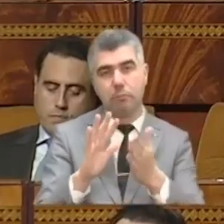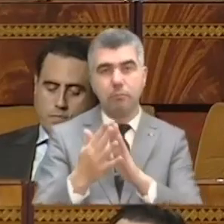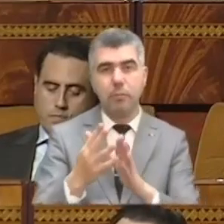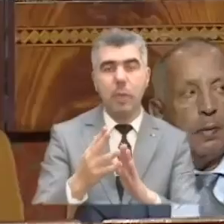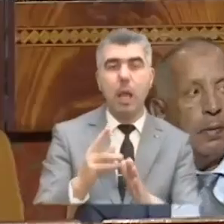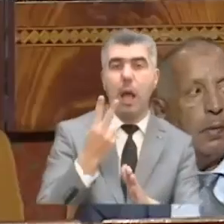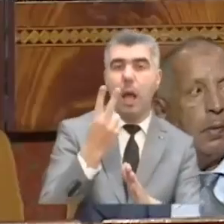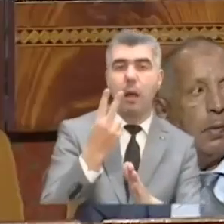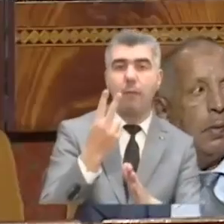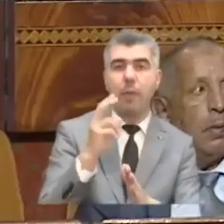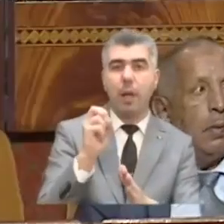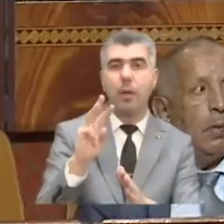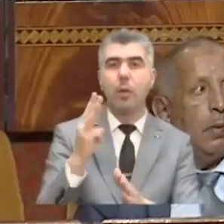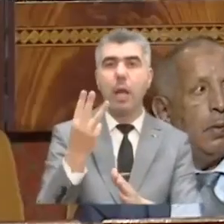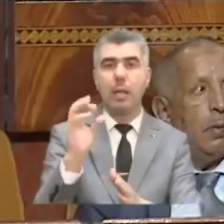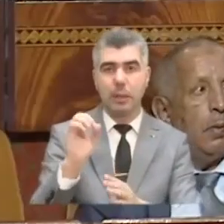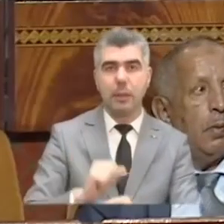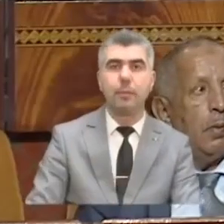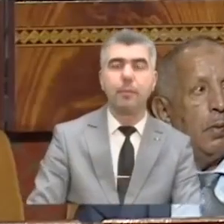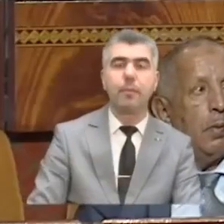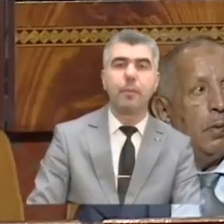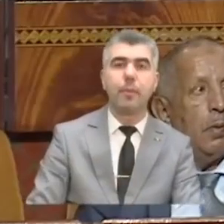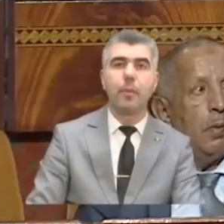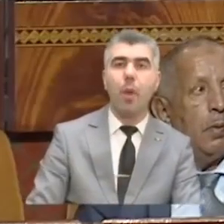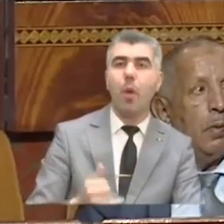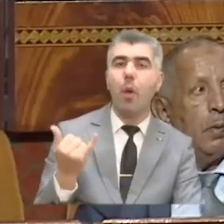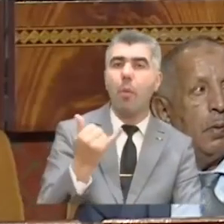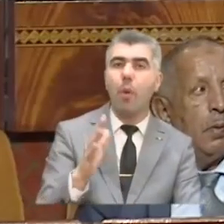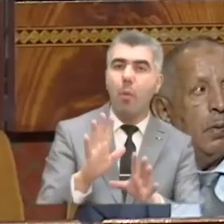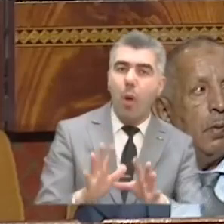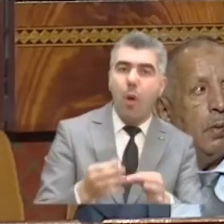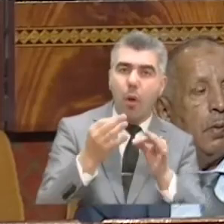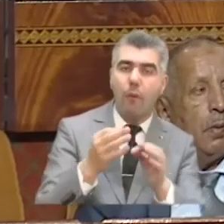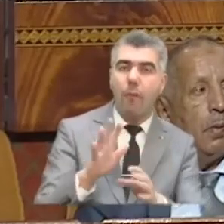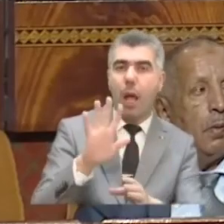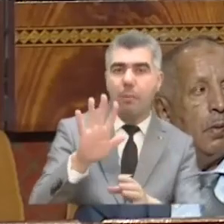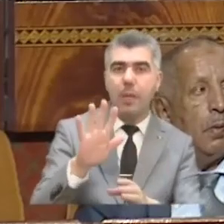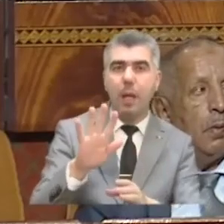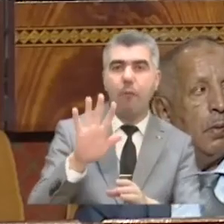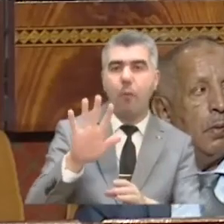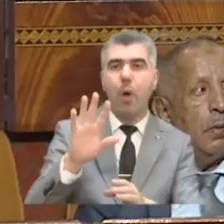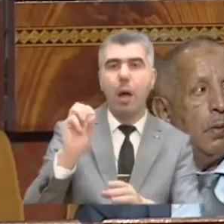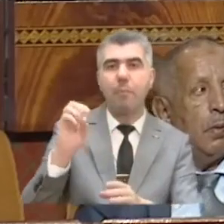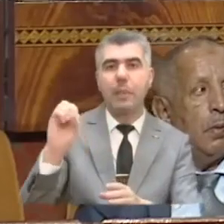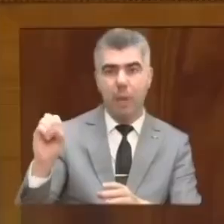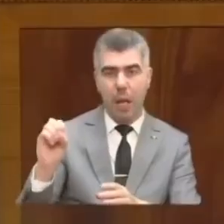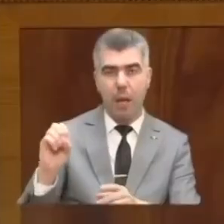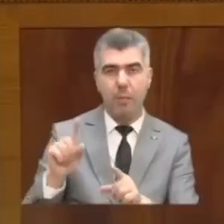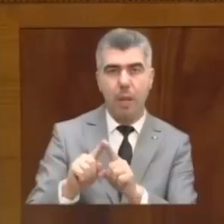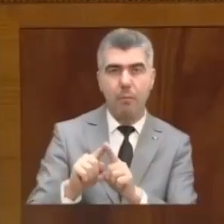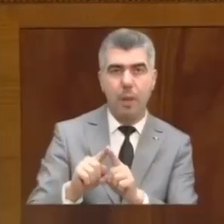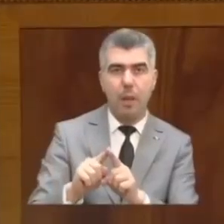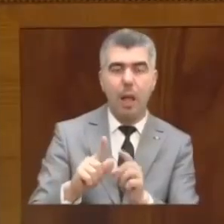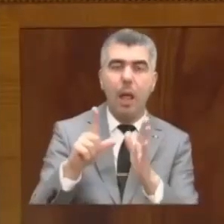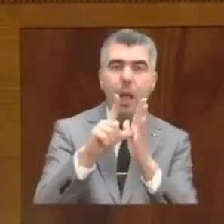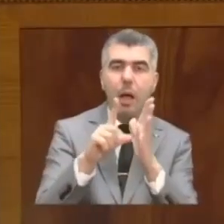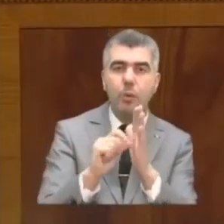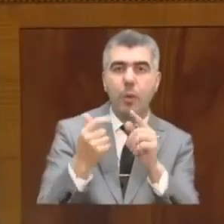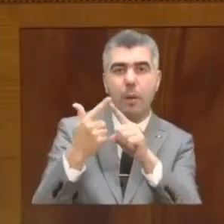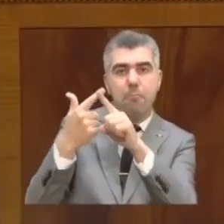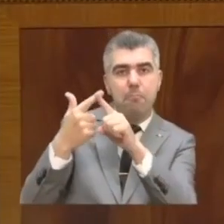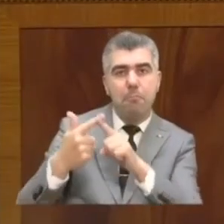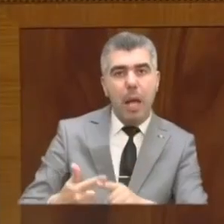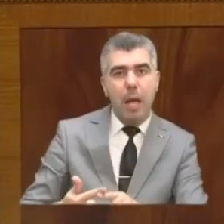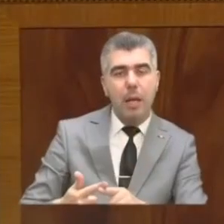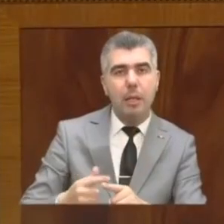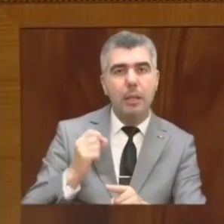سنة 2030. كما سيتم إحداث 5500 منصب شغل جديد برسم